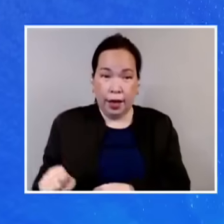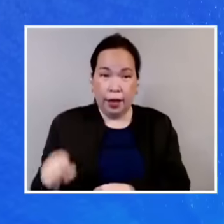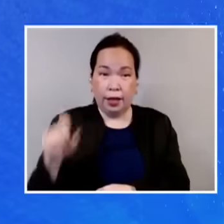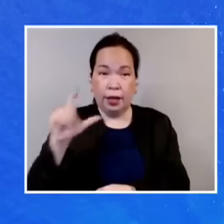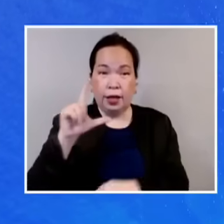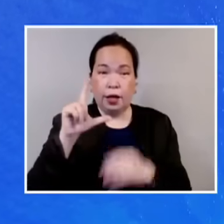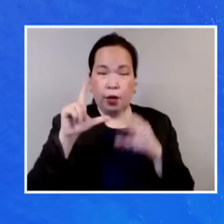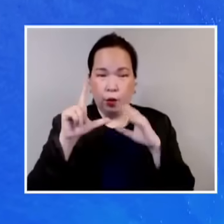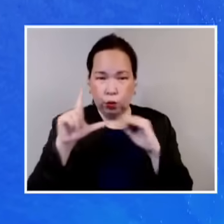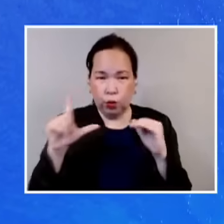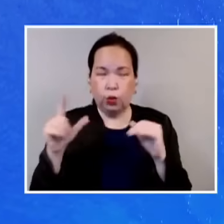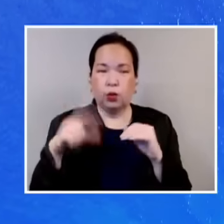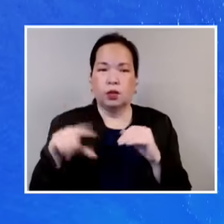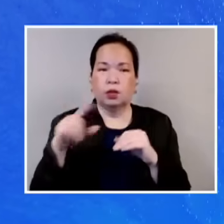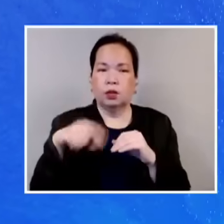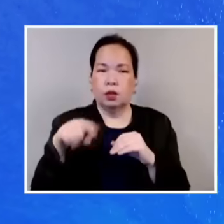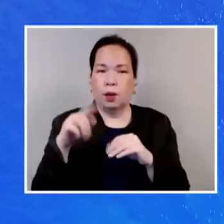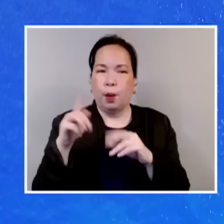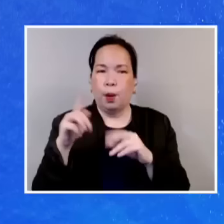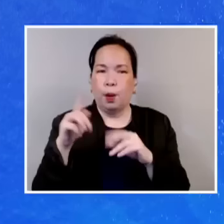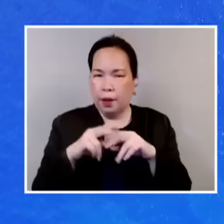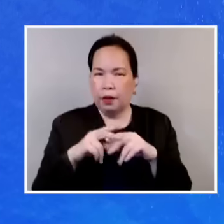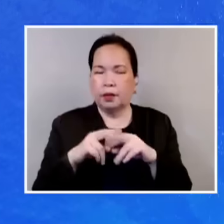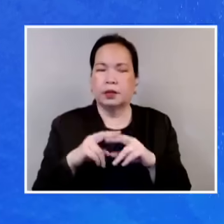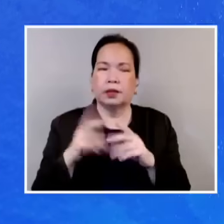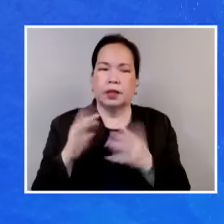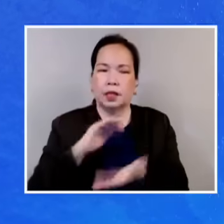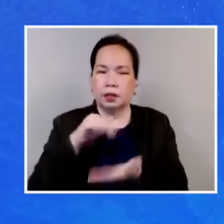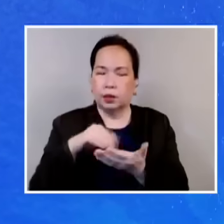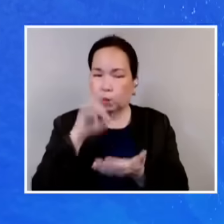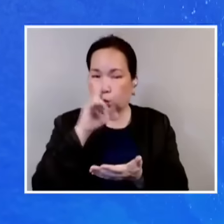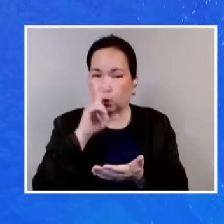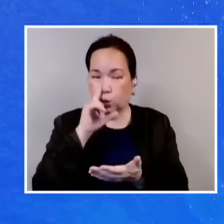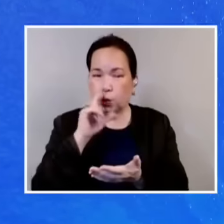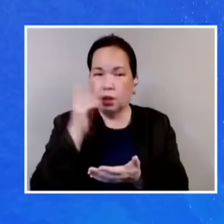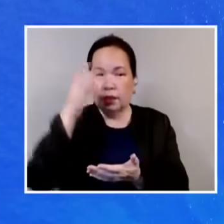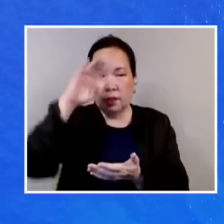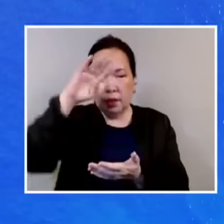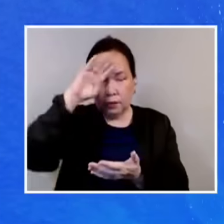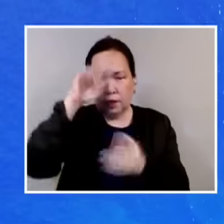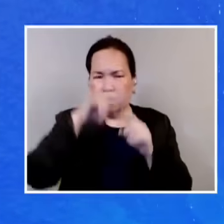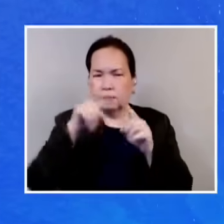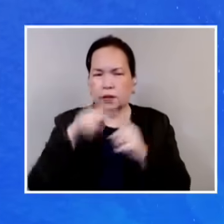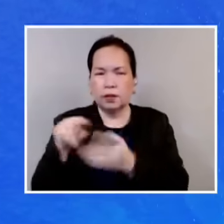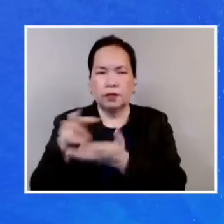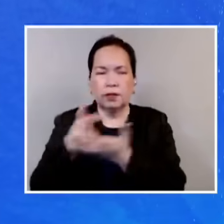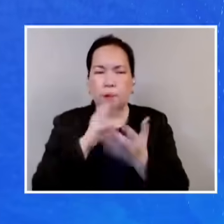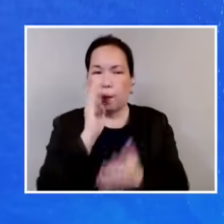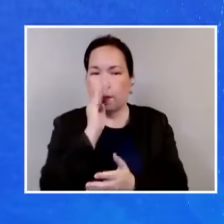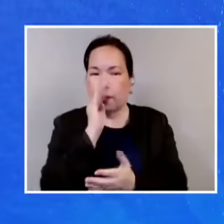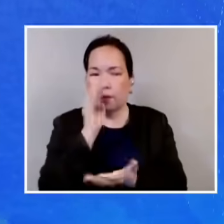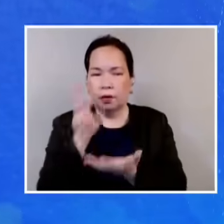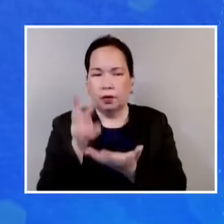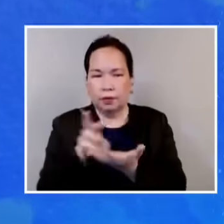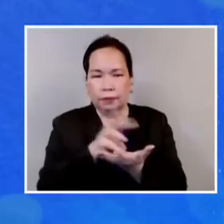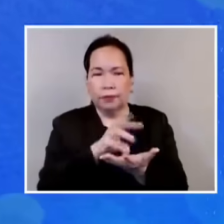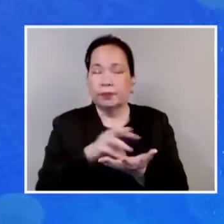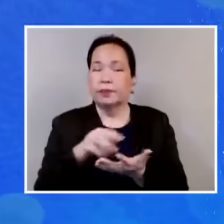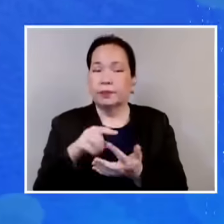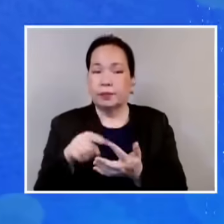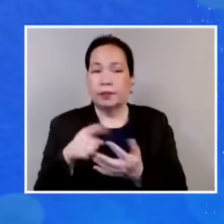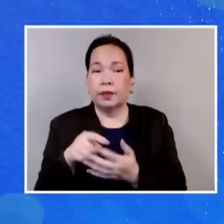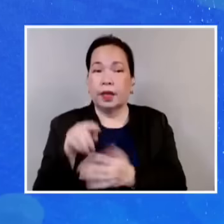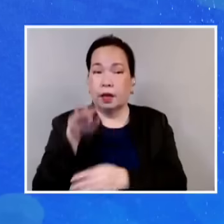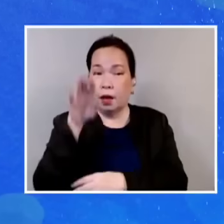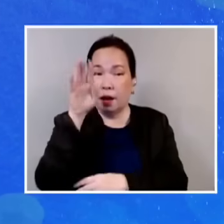Pangasinan, kanlurang bahagi ng Central Luzon, Cavite at maging dito po sa ilang lugar ng Bicol Region. Pagsapit ng tanghali, buong